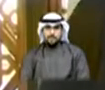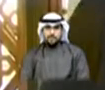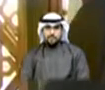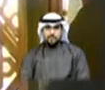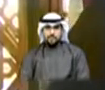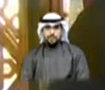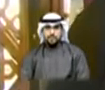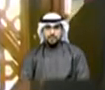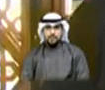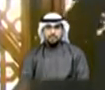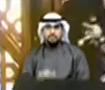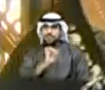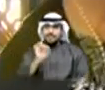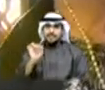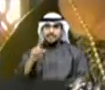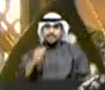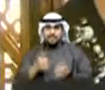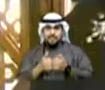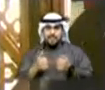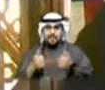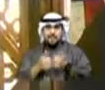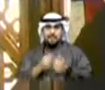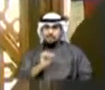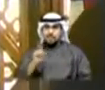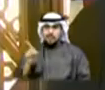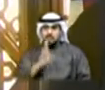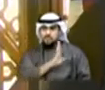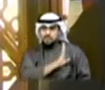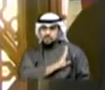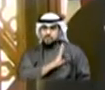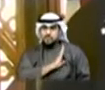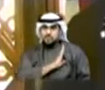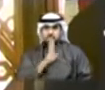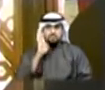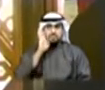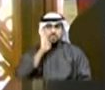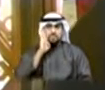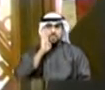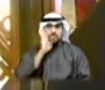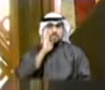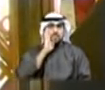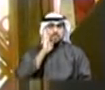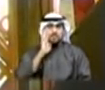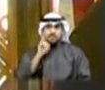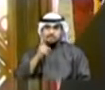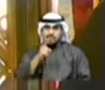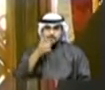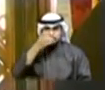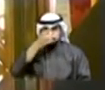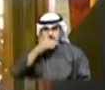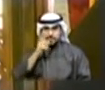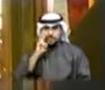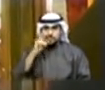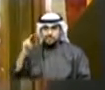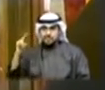ابننا ديكسون وولترز كان كابتن في سلاح الطيران وضربت الطائرات العراقية طائرته وأحطمتها، كان يقود